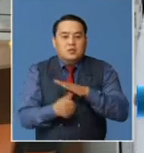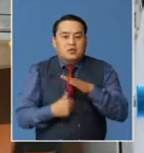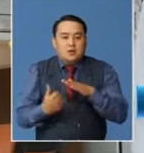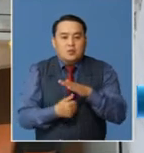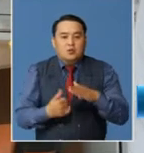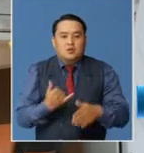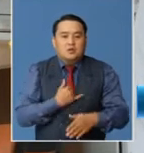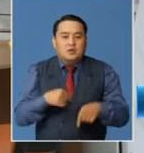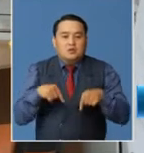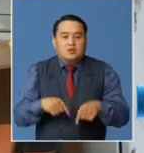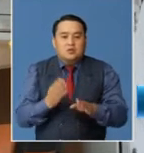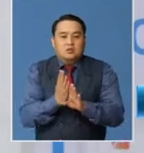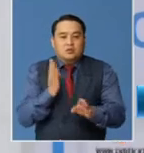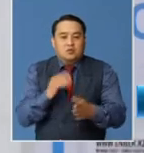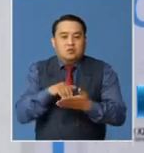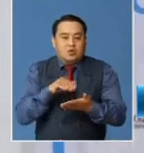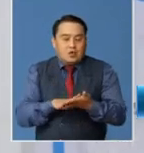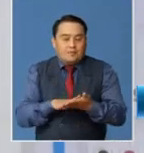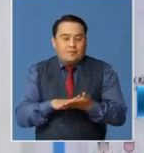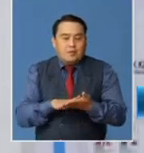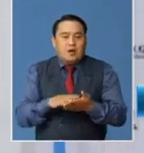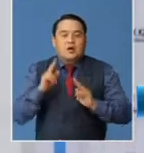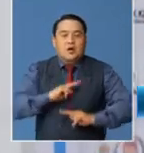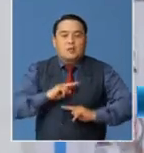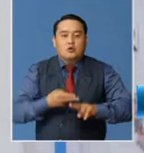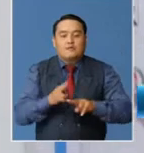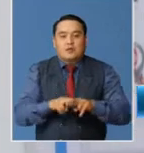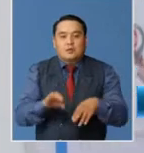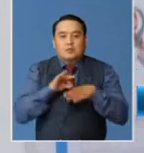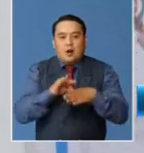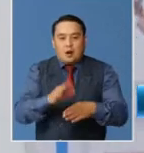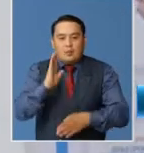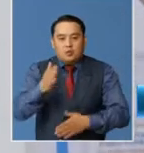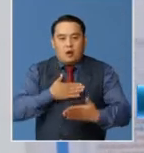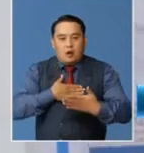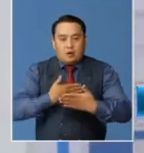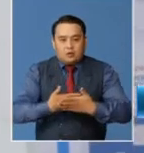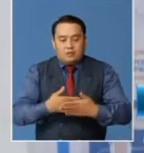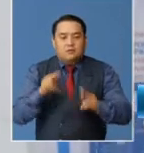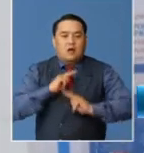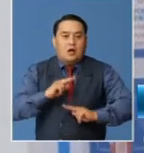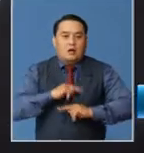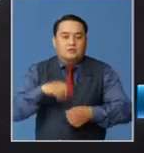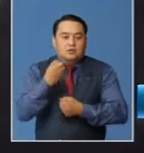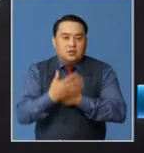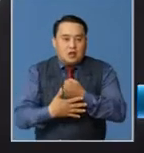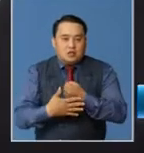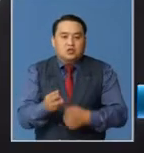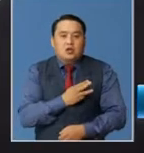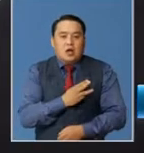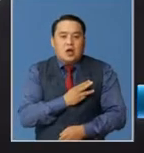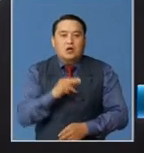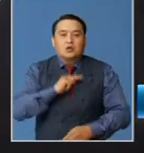которые у нас состоят на учете. Работа в этом направлении будет продолжена активно, говорят сотрудники центра.